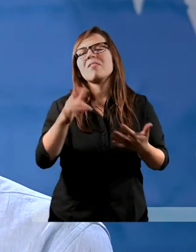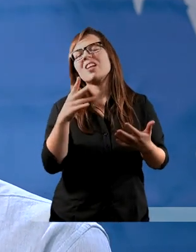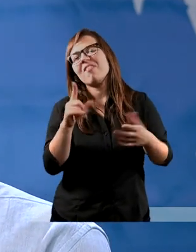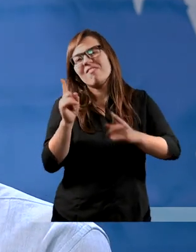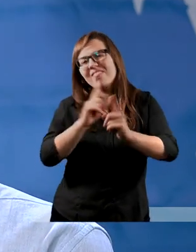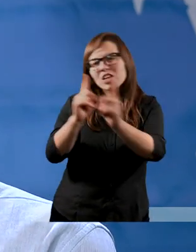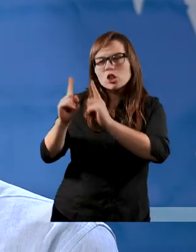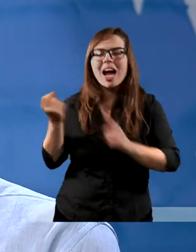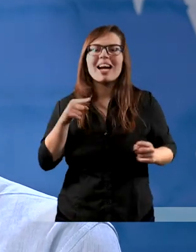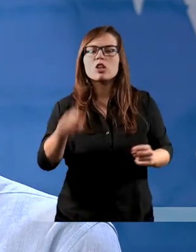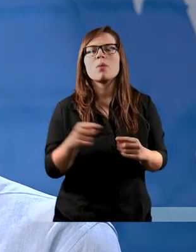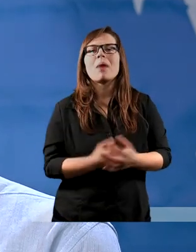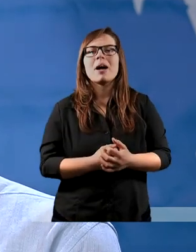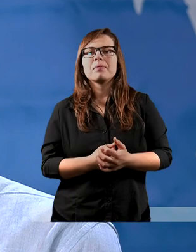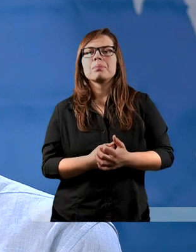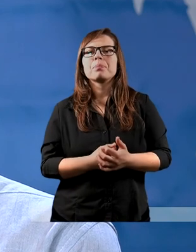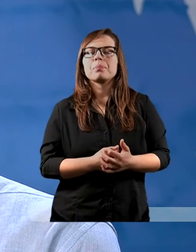go wystrzegać,